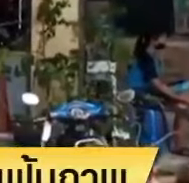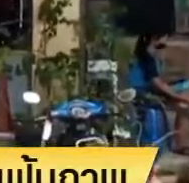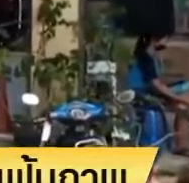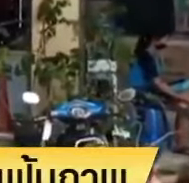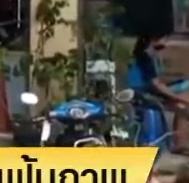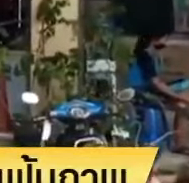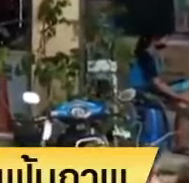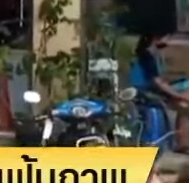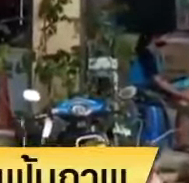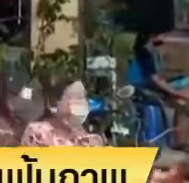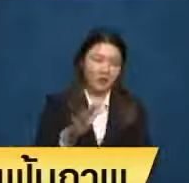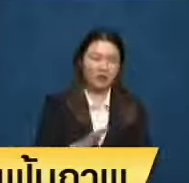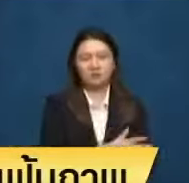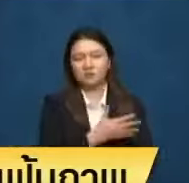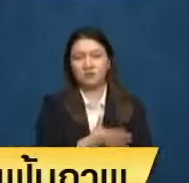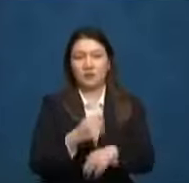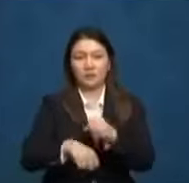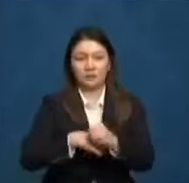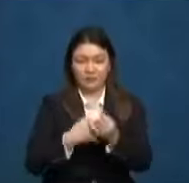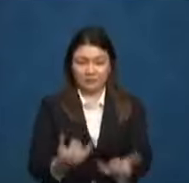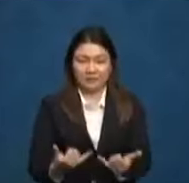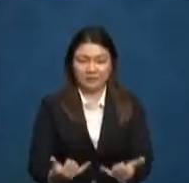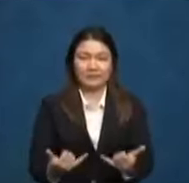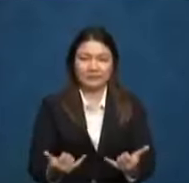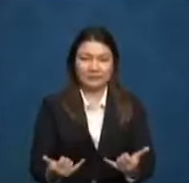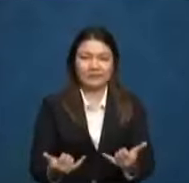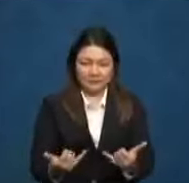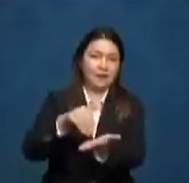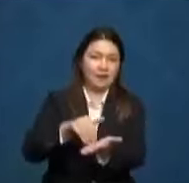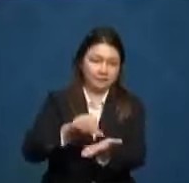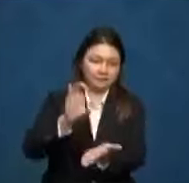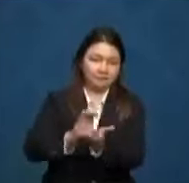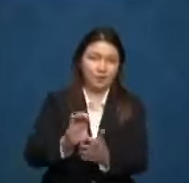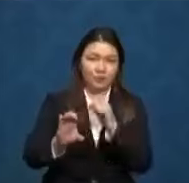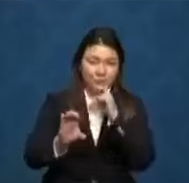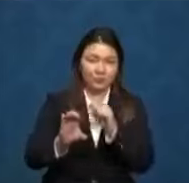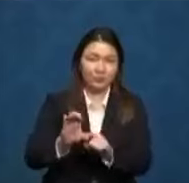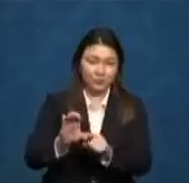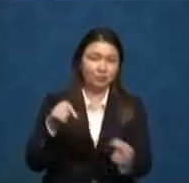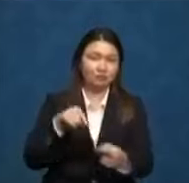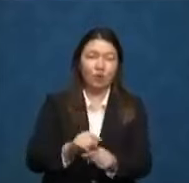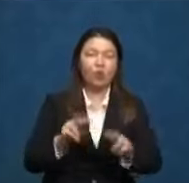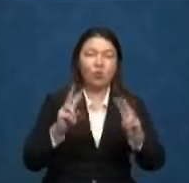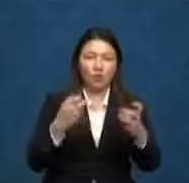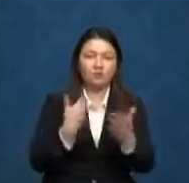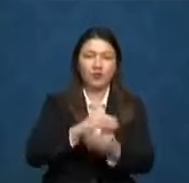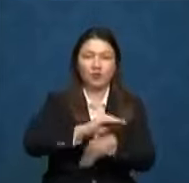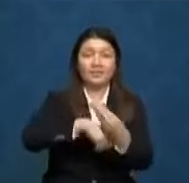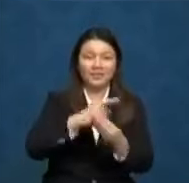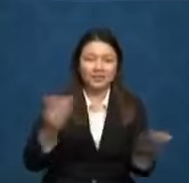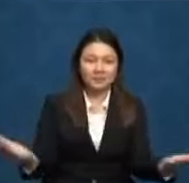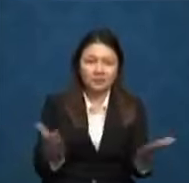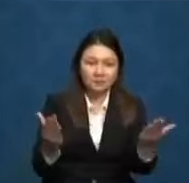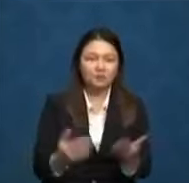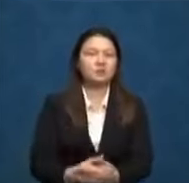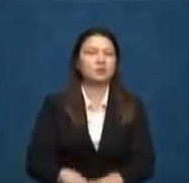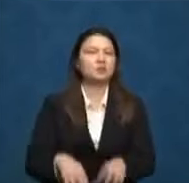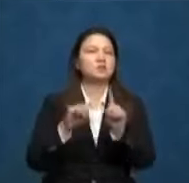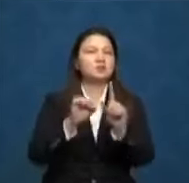่ ะ นะในขณะเดียวกันนโยบายของพรรคร่วมทีนี้นะคือดูบรรยากาศการอภิปรายวันนี้นิดนึงนะตอนที่นั่งอยู่ในสภ